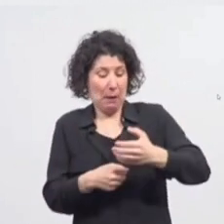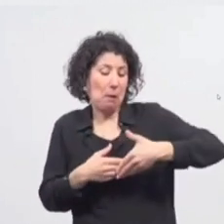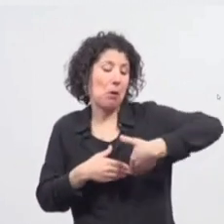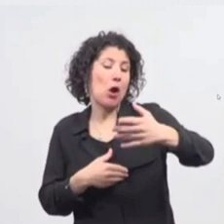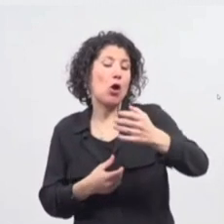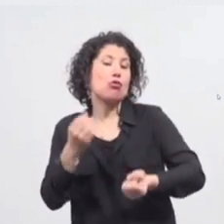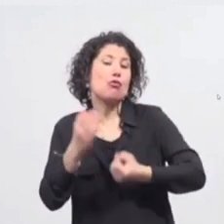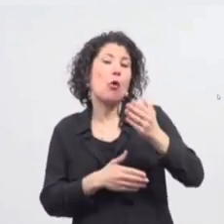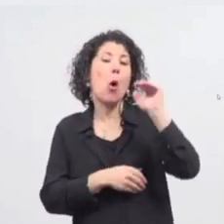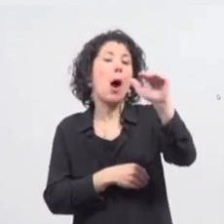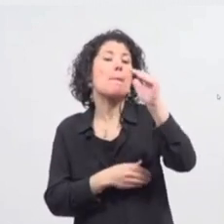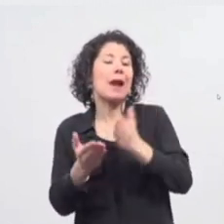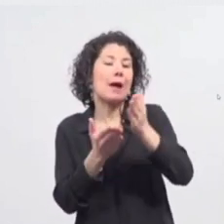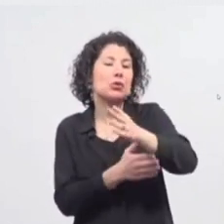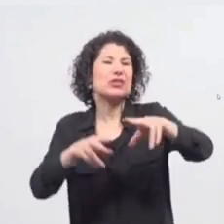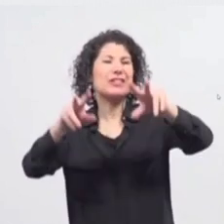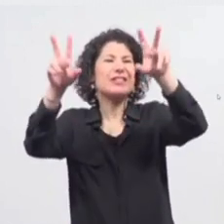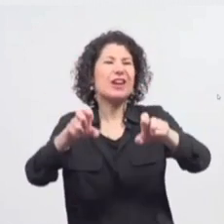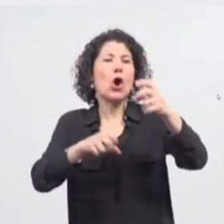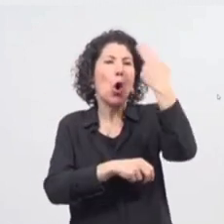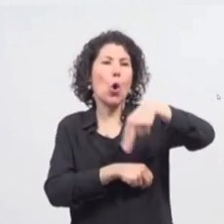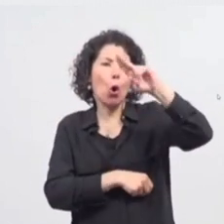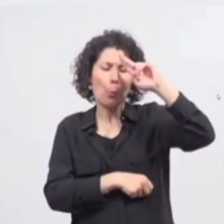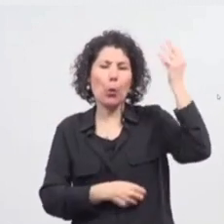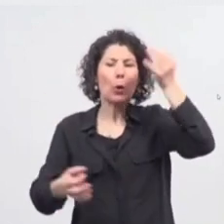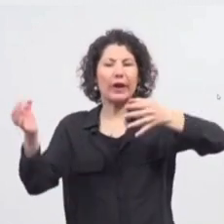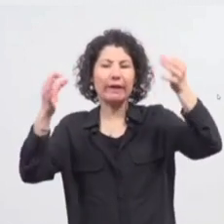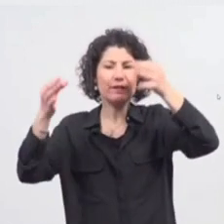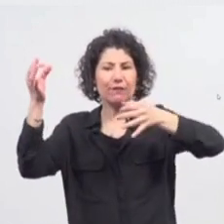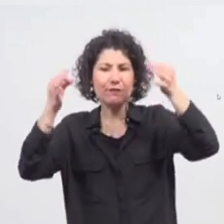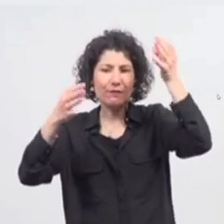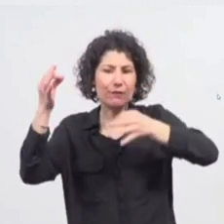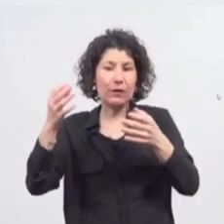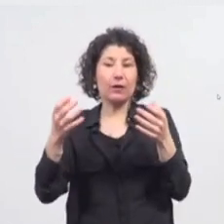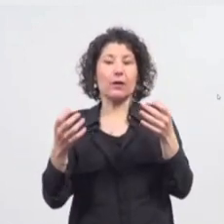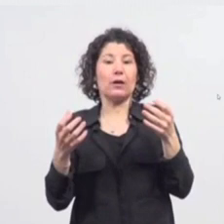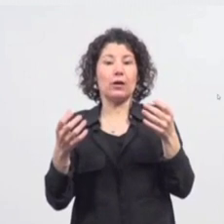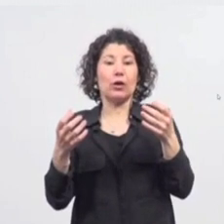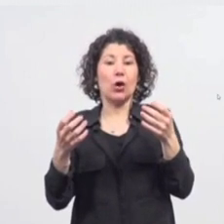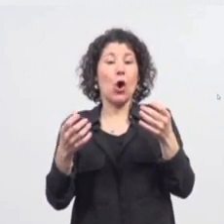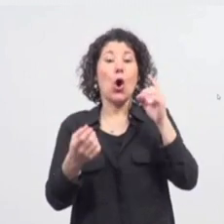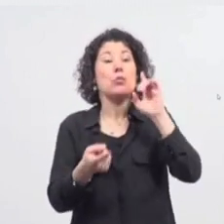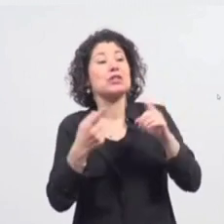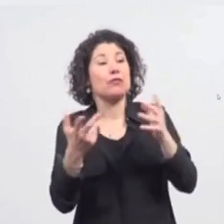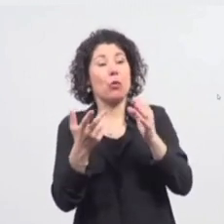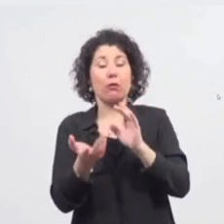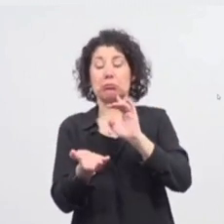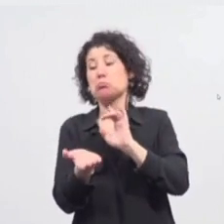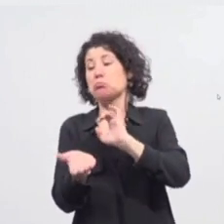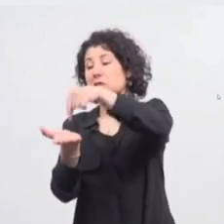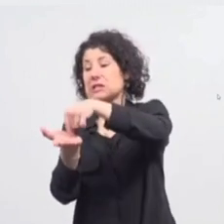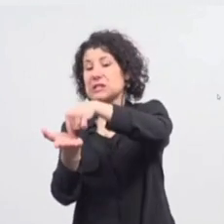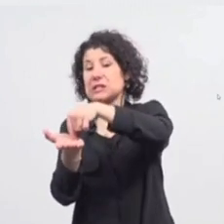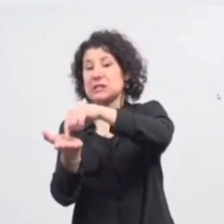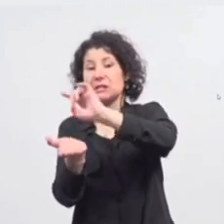le programme Europe Créative qui va répondre à la volonté de doter les sites d'un réseau. Parce que, oui,